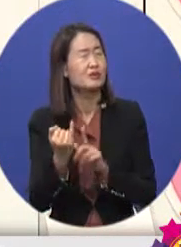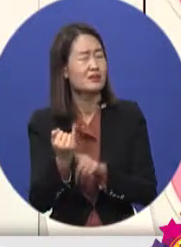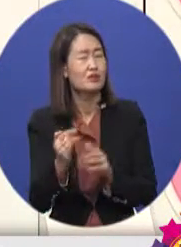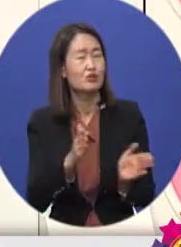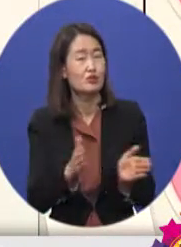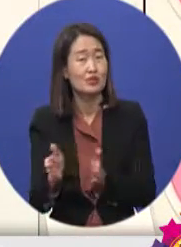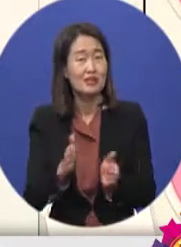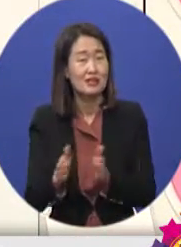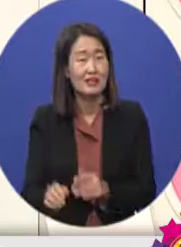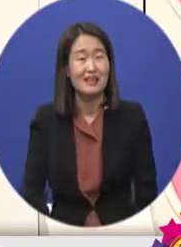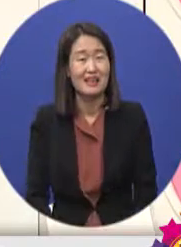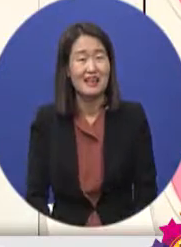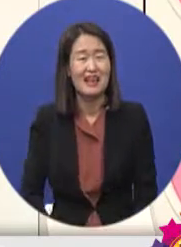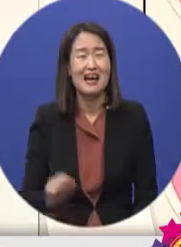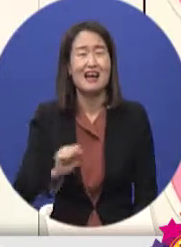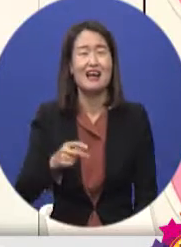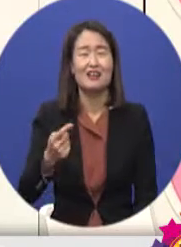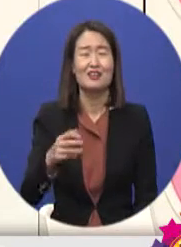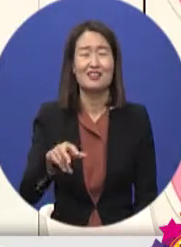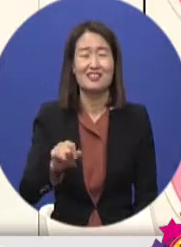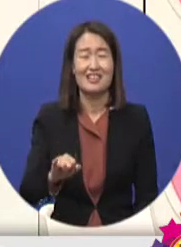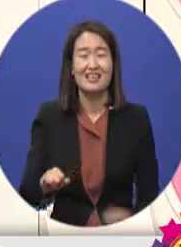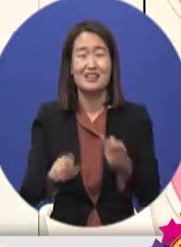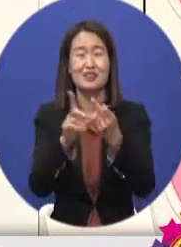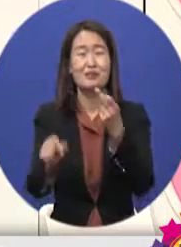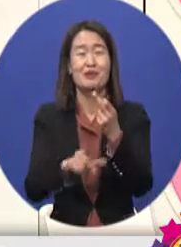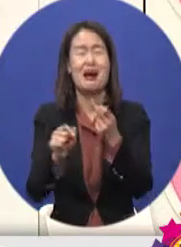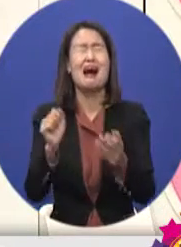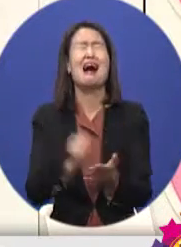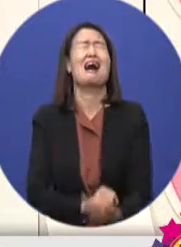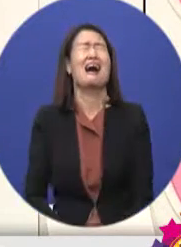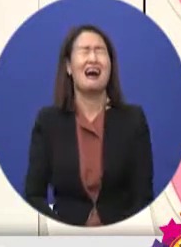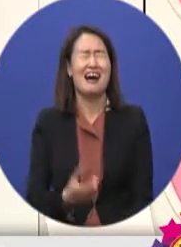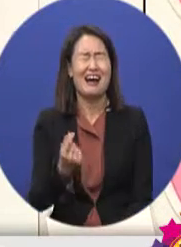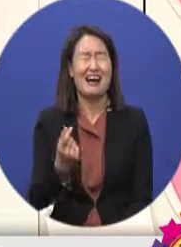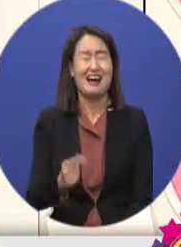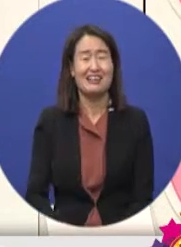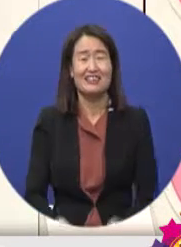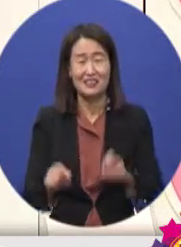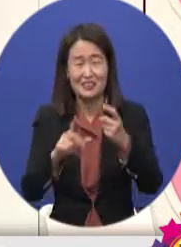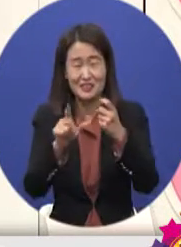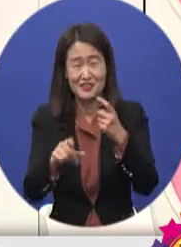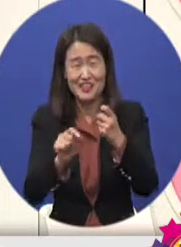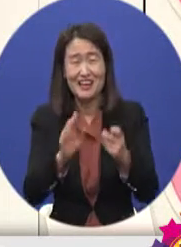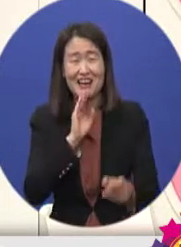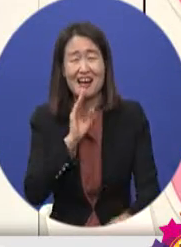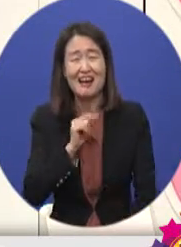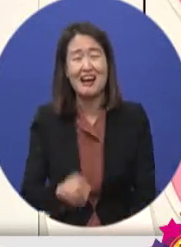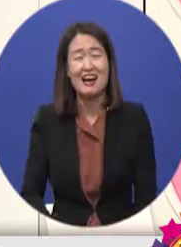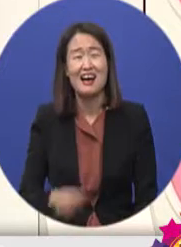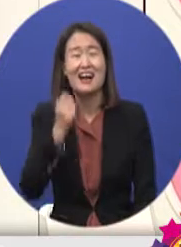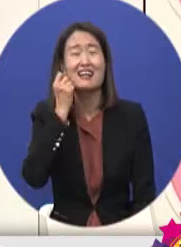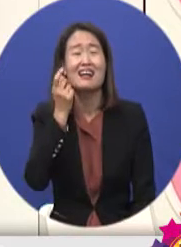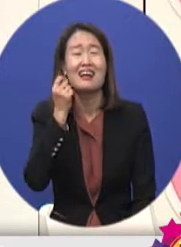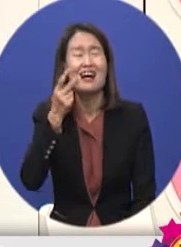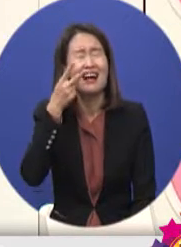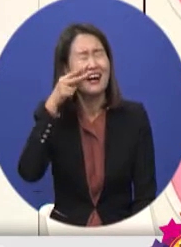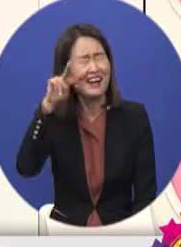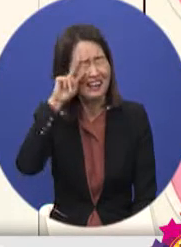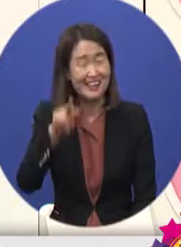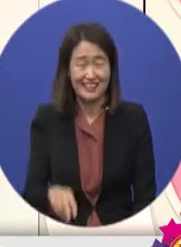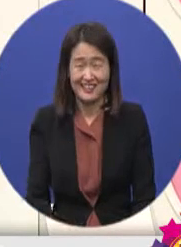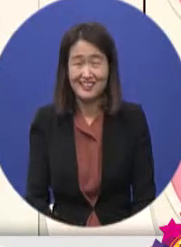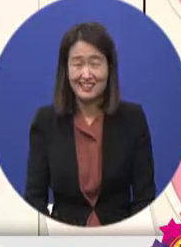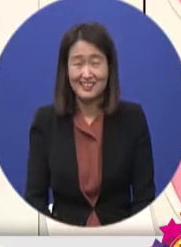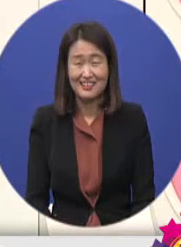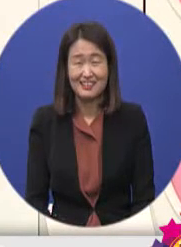아, 동지가 만들고요. 12월 달이든가요? 어머머머. 12월이니까 지금 11월이니까 아, 한 달 남았네요. 착각했어요. 예.